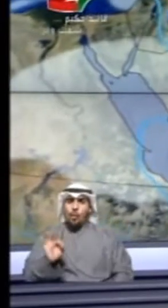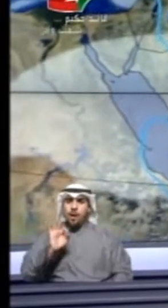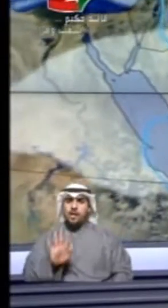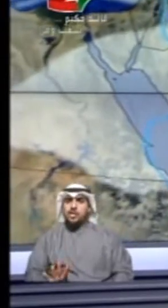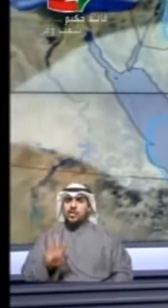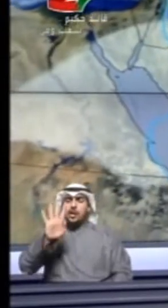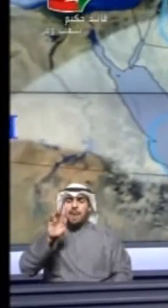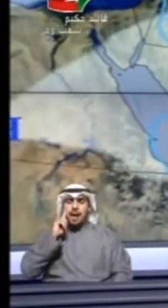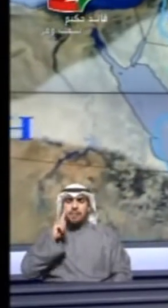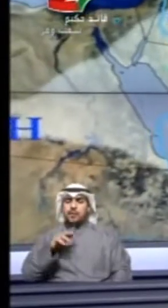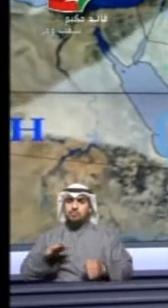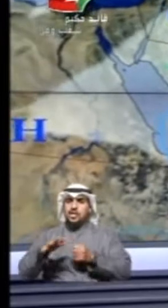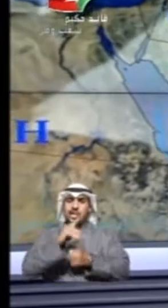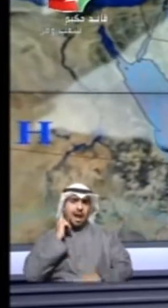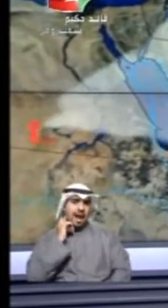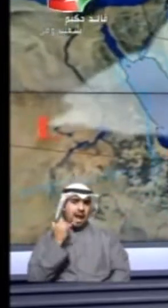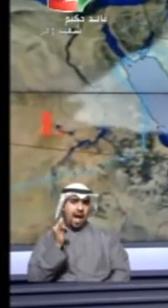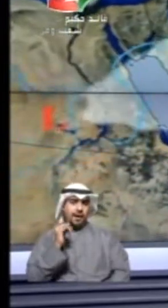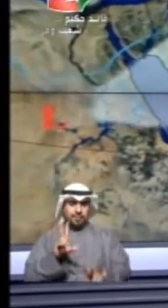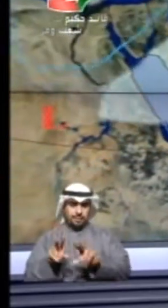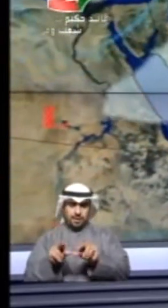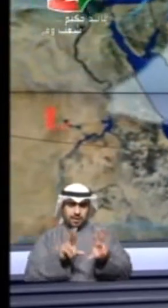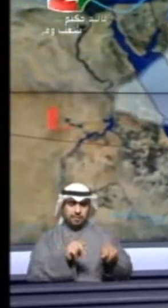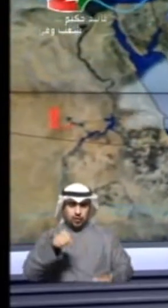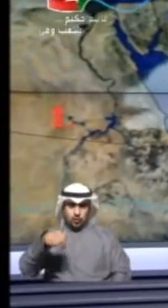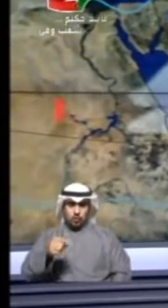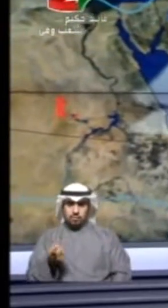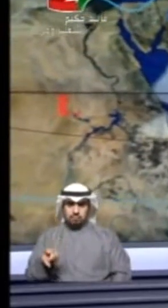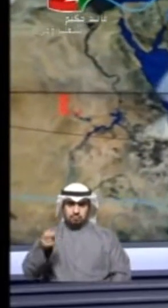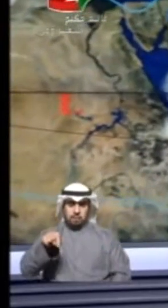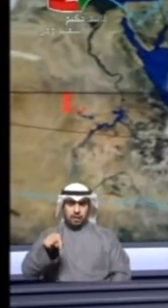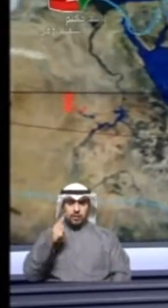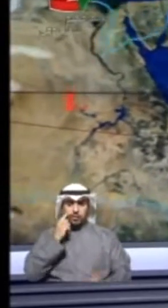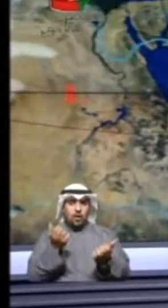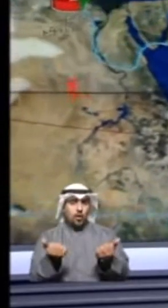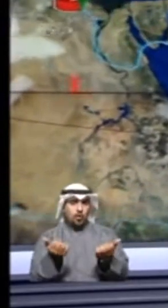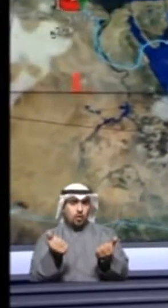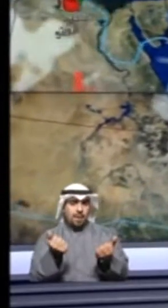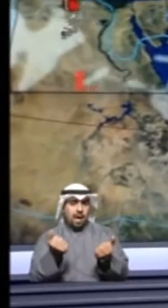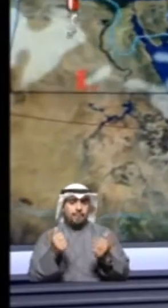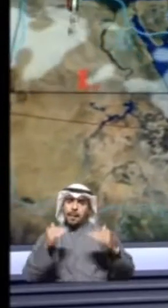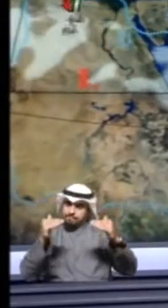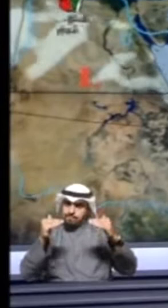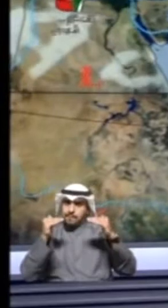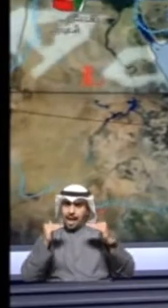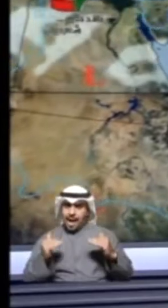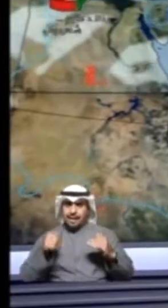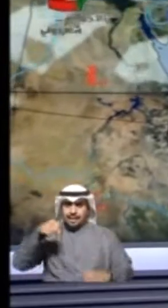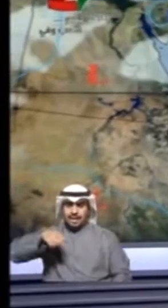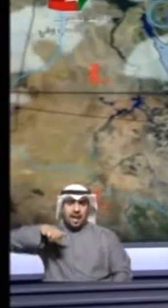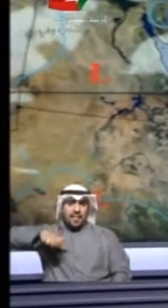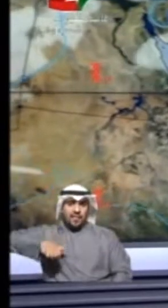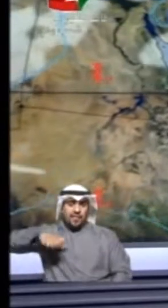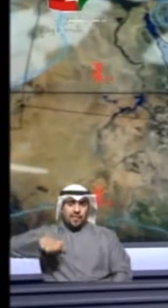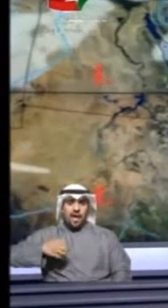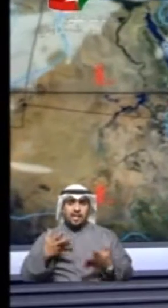شبه الجزيرة العربية، مستمر معنا اليوم وباكر، لكن ابتداء من يوم الأربعاء راح يتراجع تأثير امتداد المرتفع